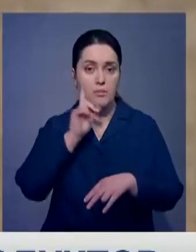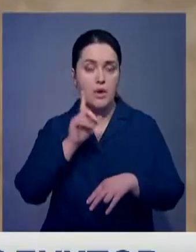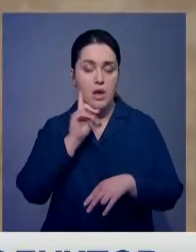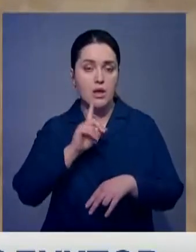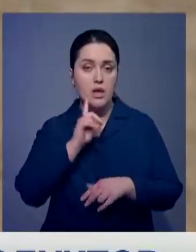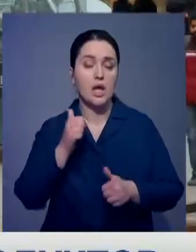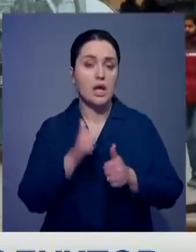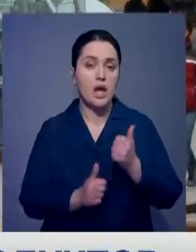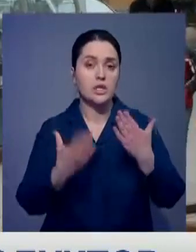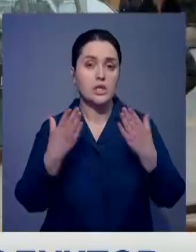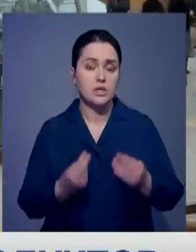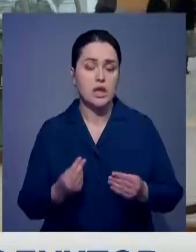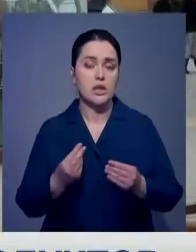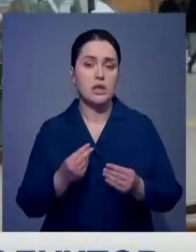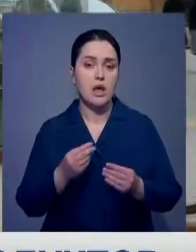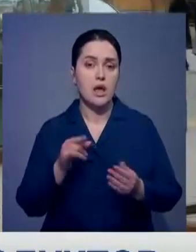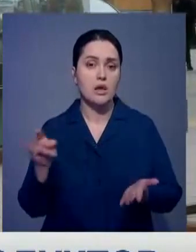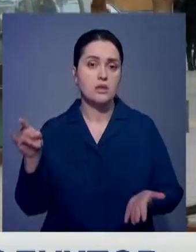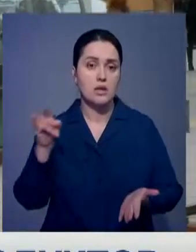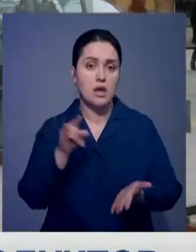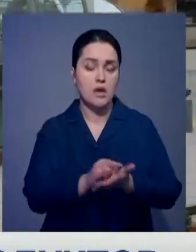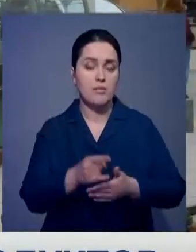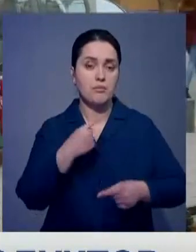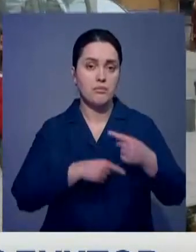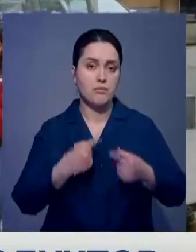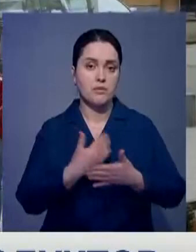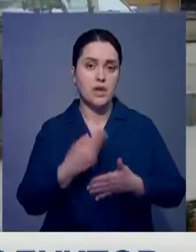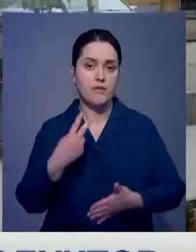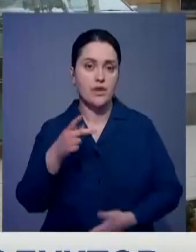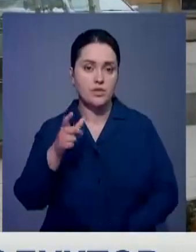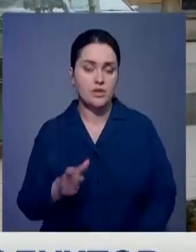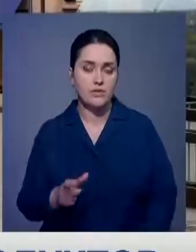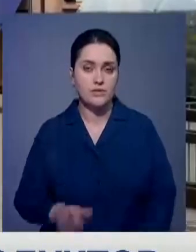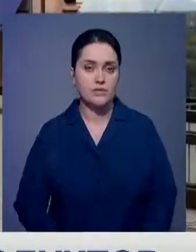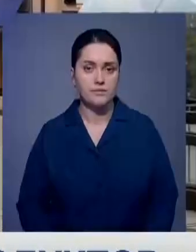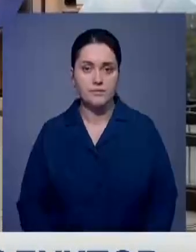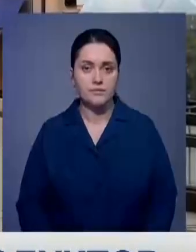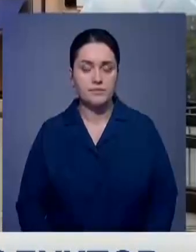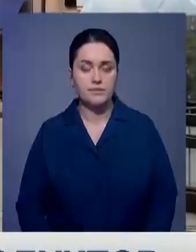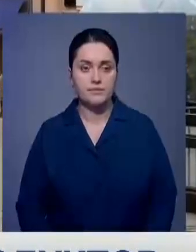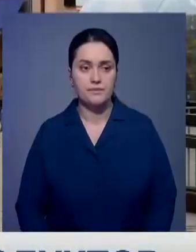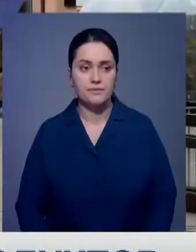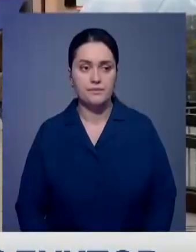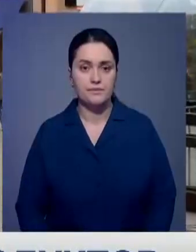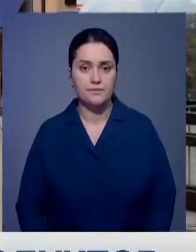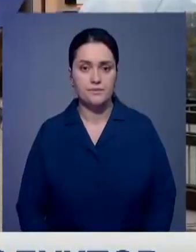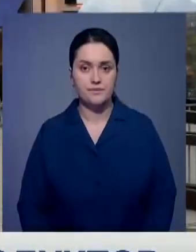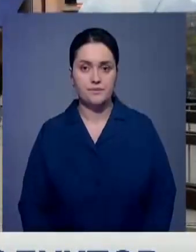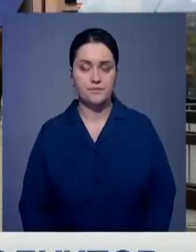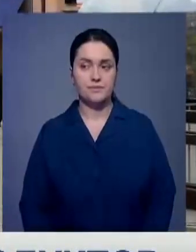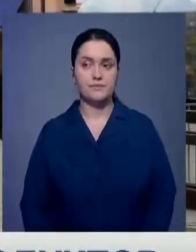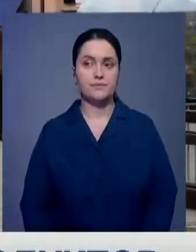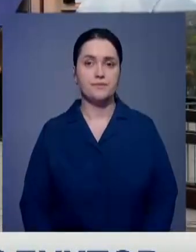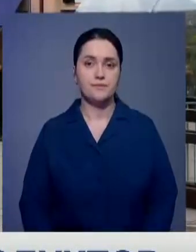В общем, в ежедневном пассажиропотоке возвращенцев примерно 20 человек. Лаура Жусубекова, Давид Атаян, Хабар